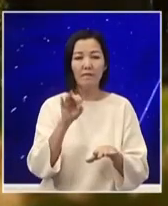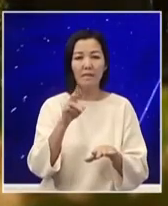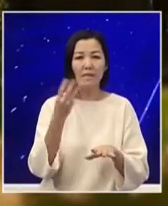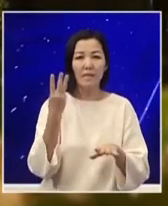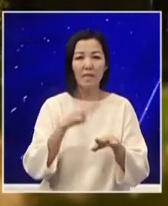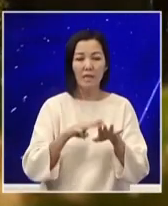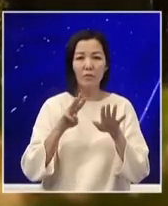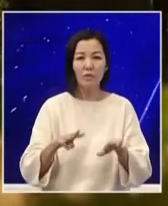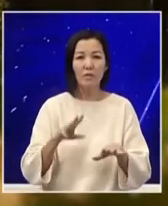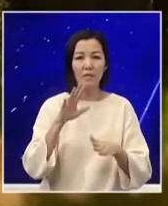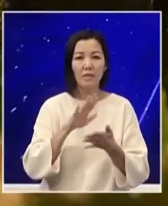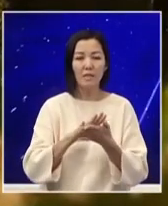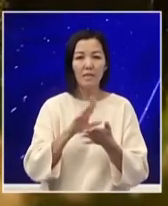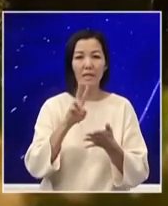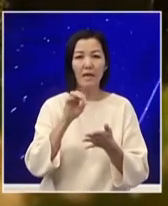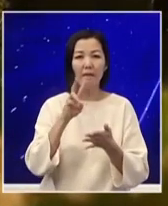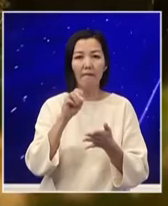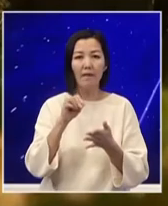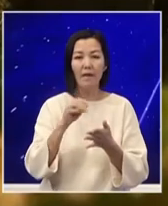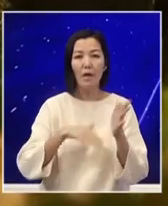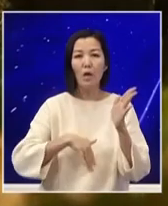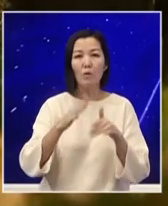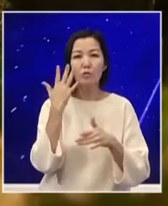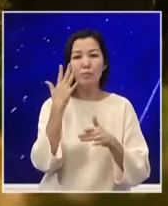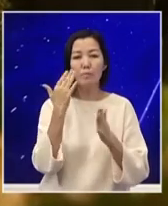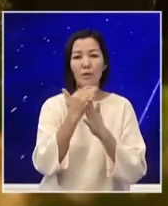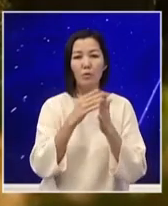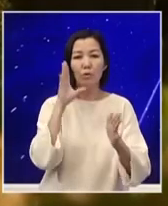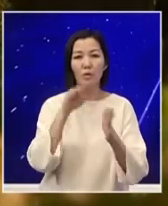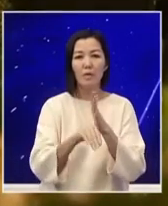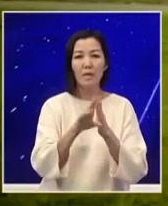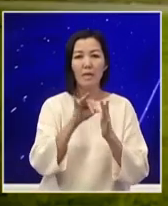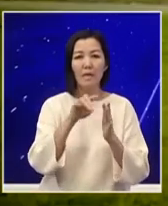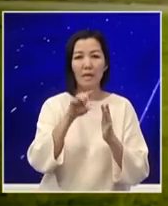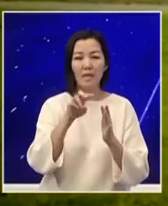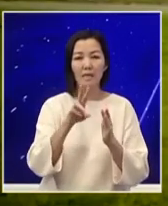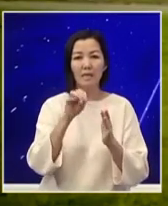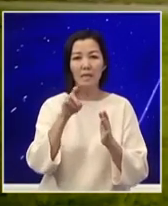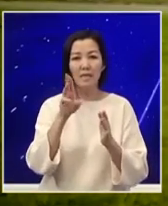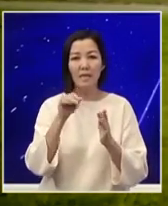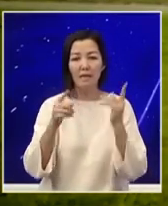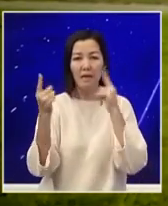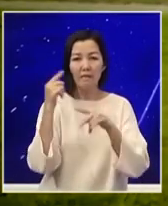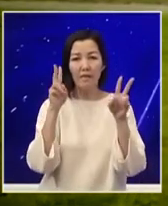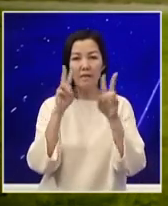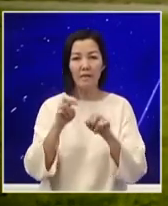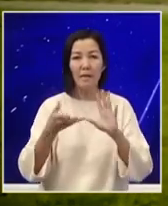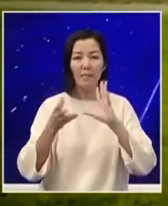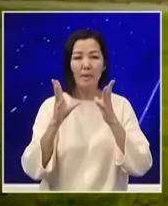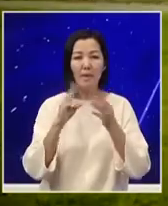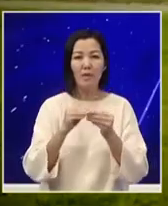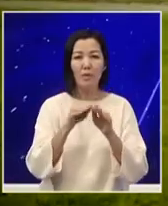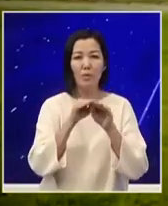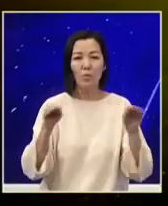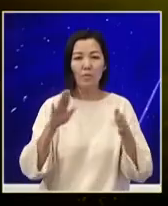третью строчку заняла Норвегия. В пятерку также вошли Ирландия и Нидерланды. Авторы исследования проанализировали